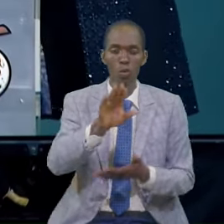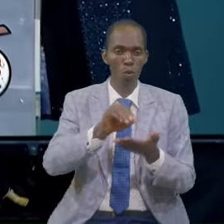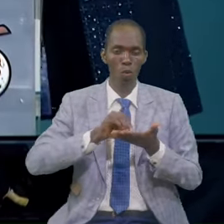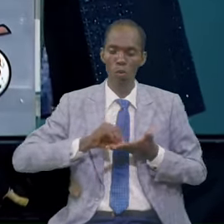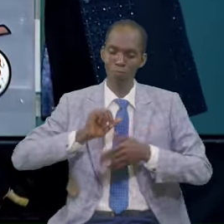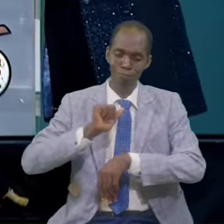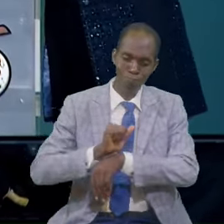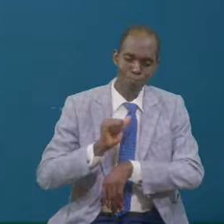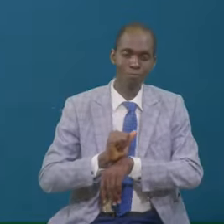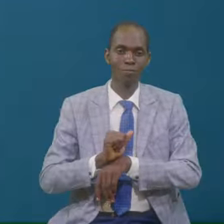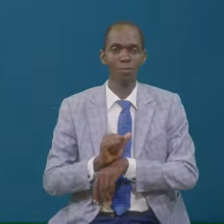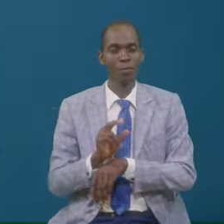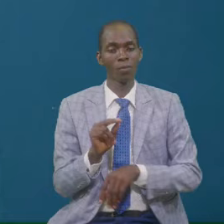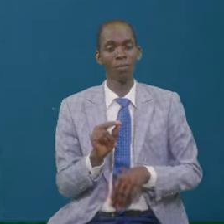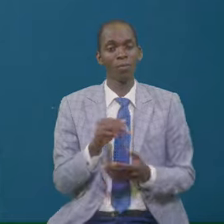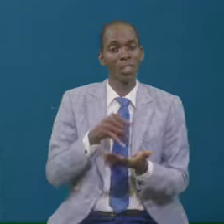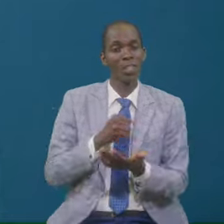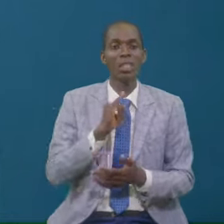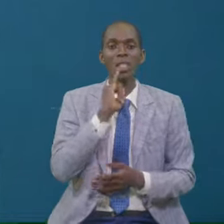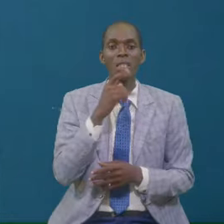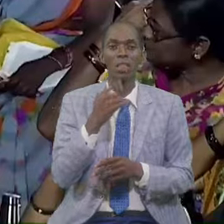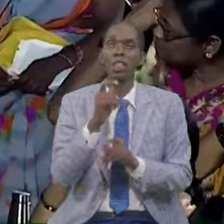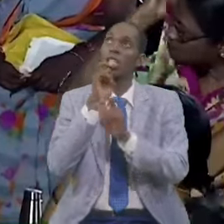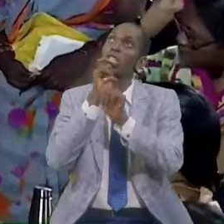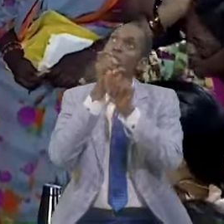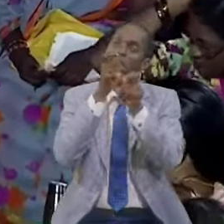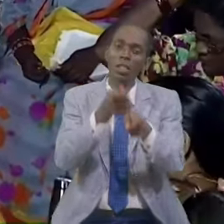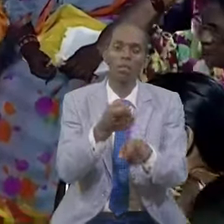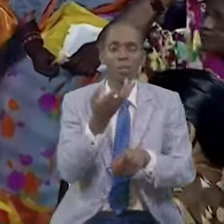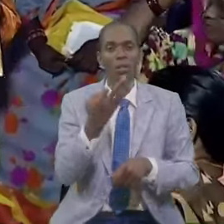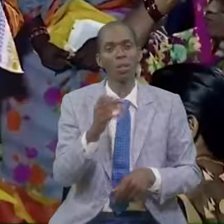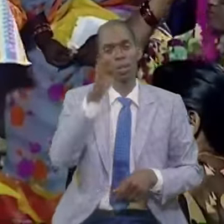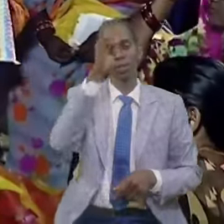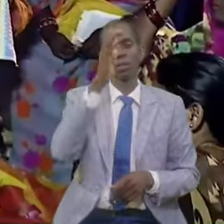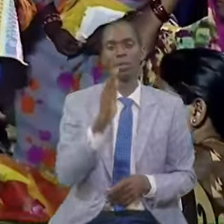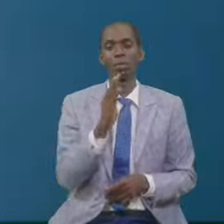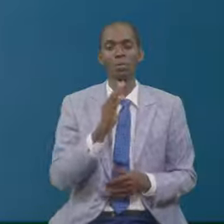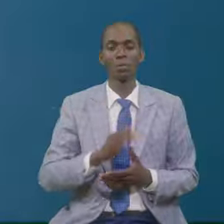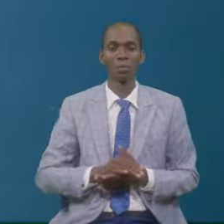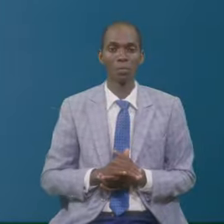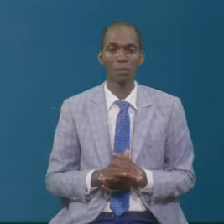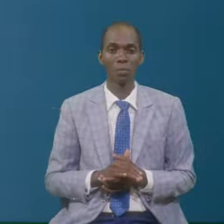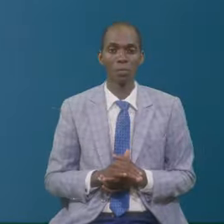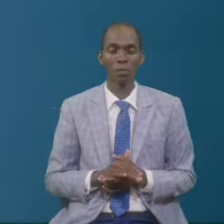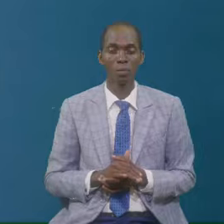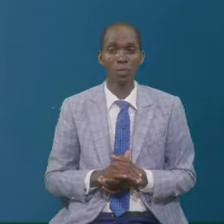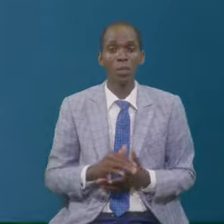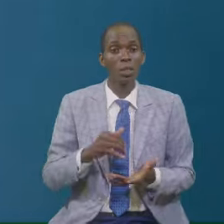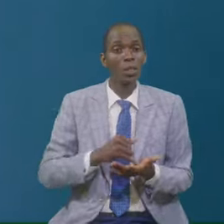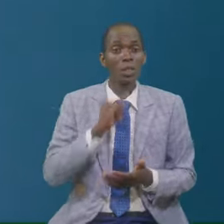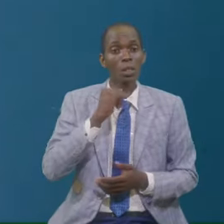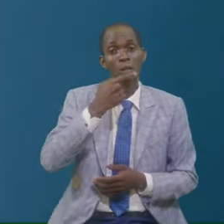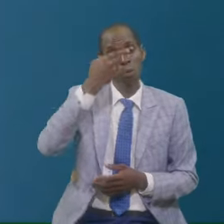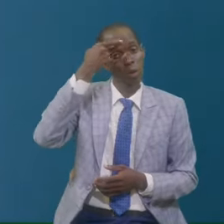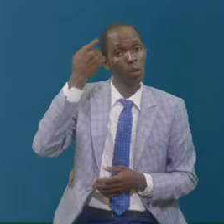కార్యాల వల్ల కాదు. ఇట్ ఇస్ ద గిఫ్ట్ ఆఫ్ గాడ్. అది దేవుని యొక్క వరమై ఉన్నది. ఇట్స్ బికాజ్ ఆఫ్ హిస్ లవ్. ఆయన